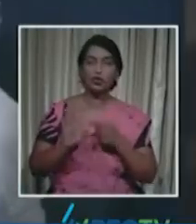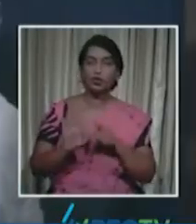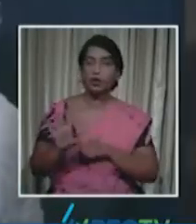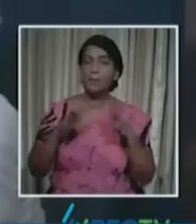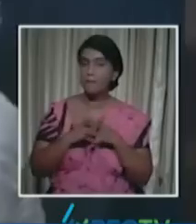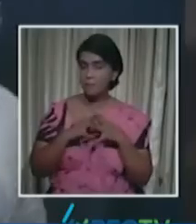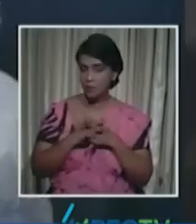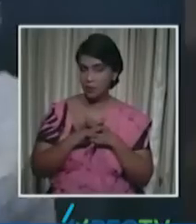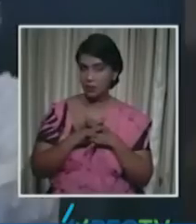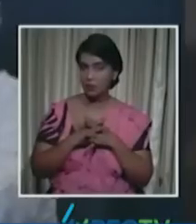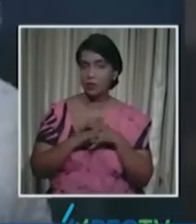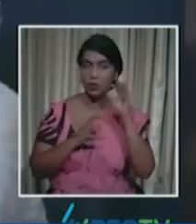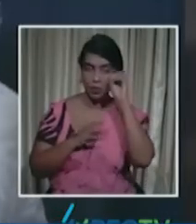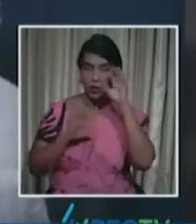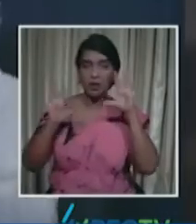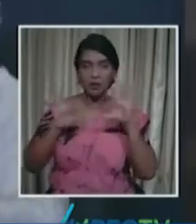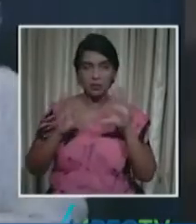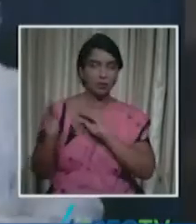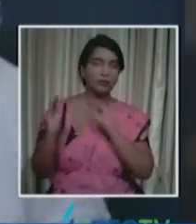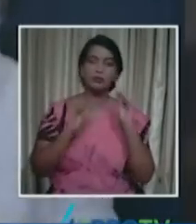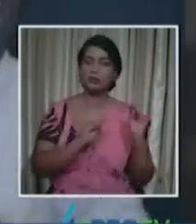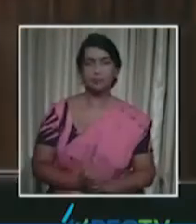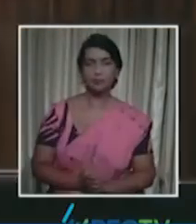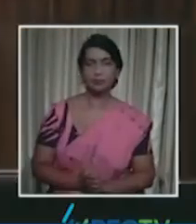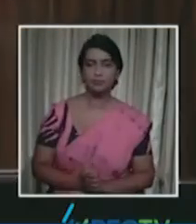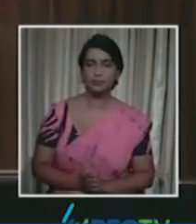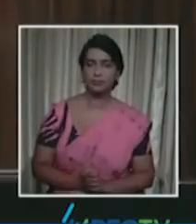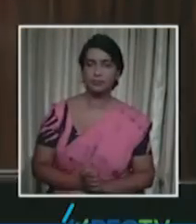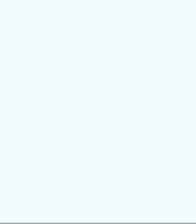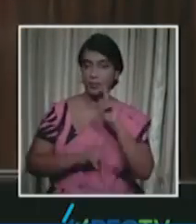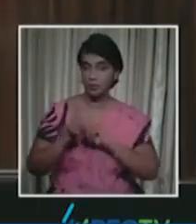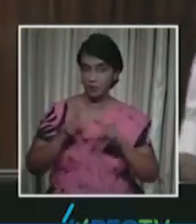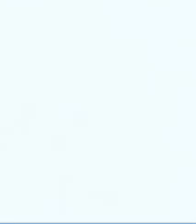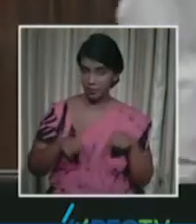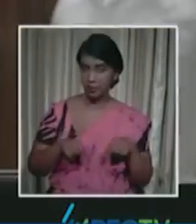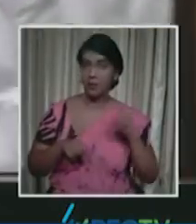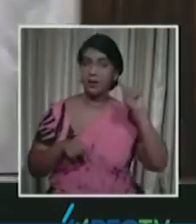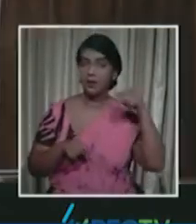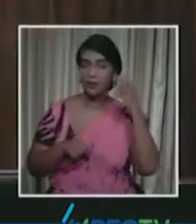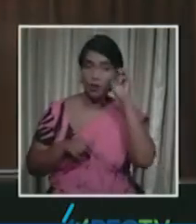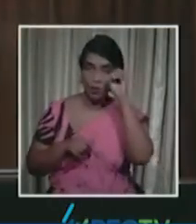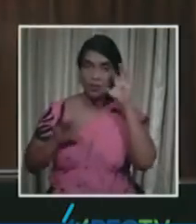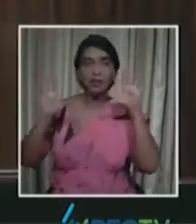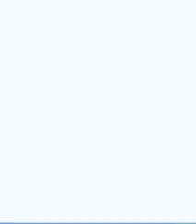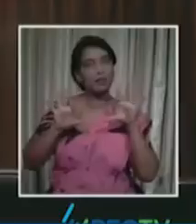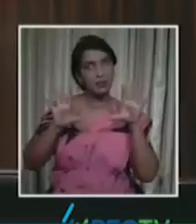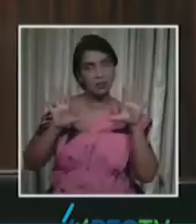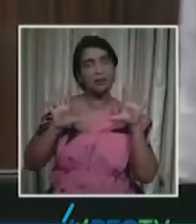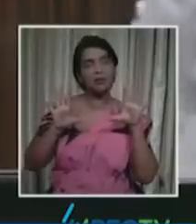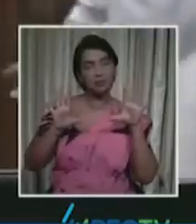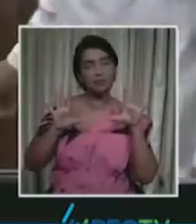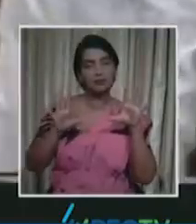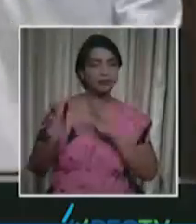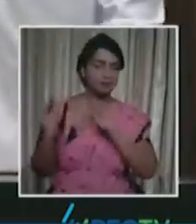බදාදා පෙරවරු 10 දක්වා කල් තැබිය යුතුයි යෝජනා කරනවා. ඒ අනුව සභාව හෙට උදෑසන 10 දක්වා